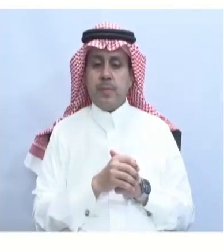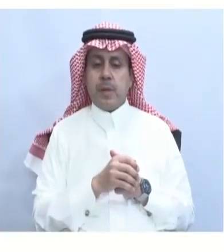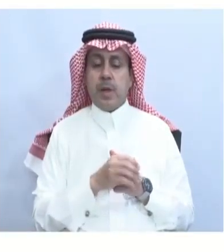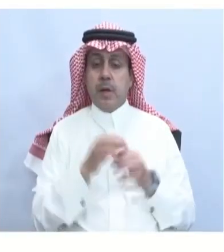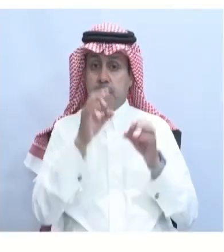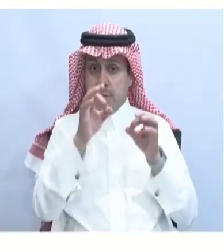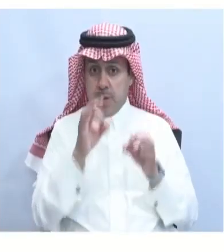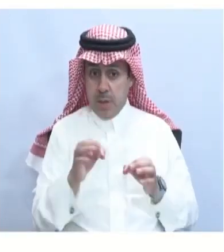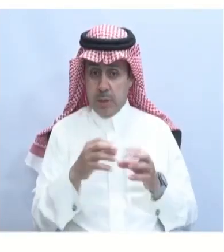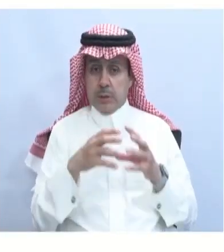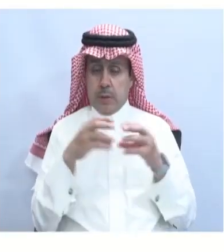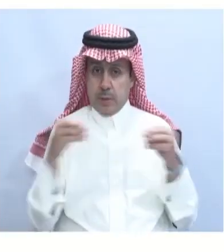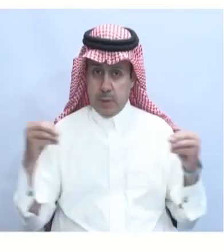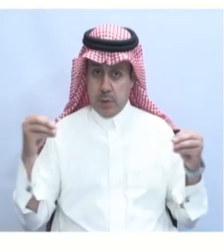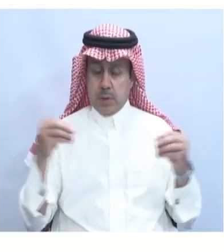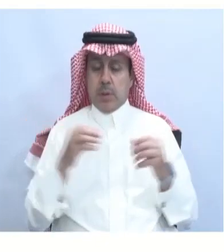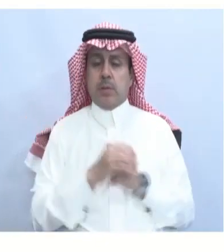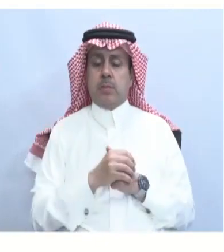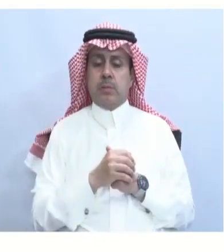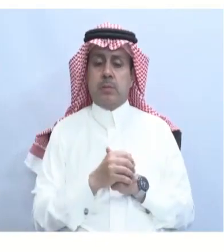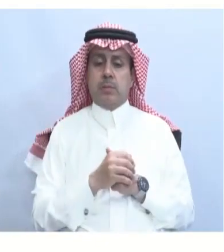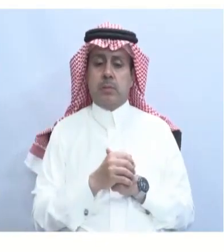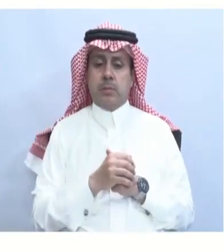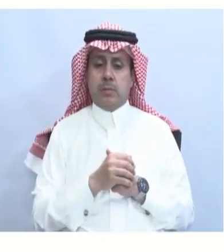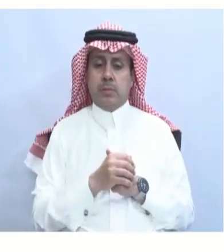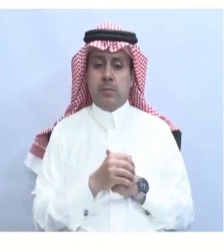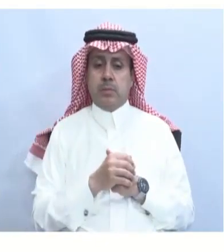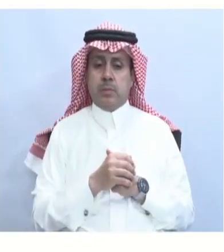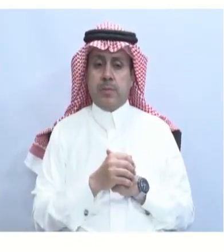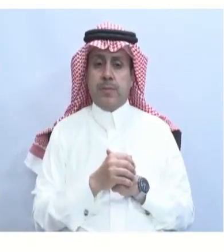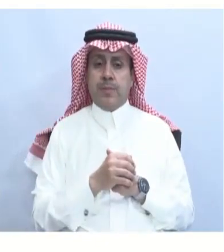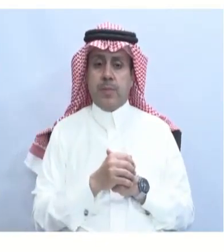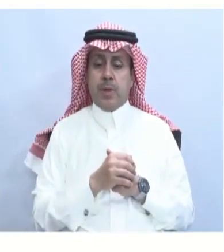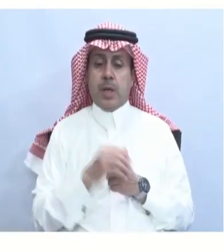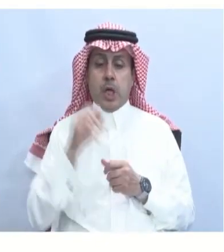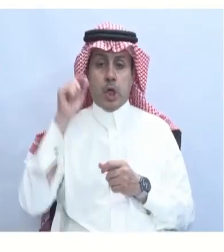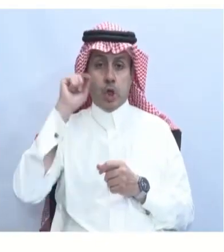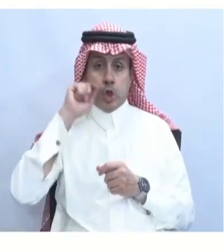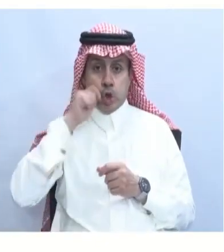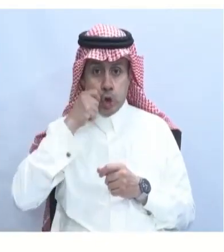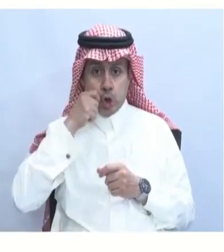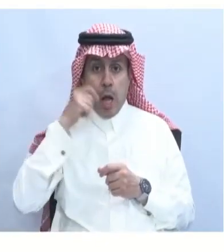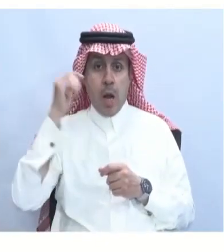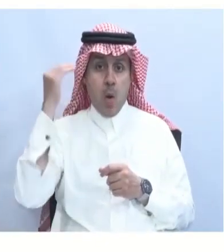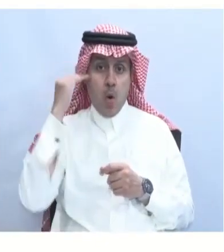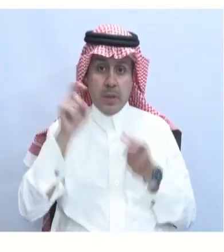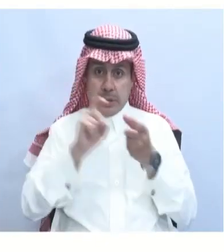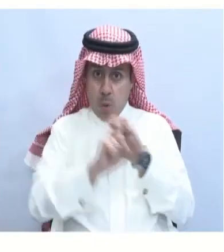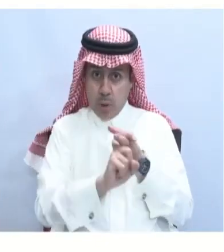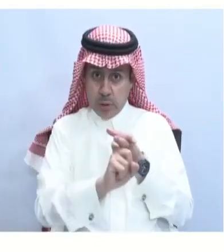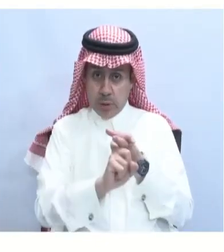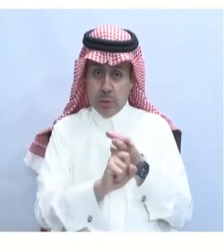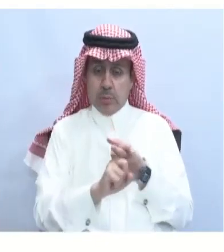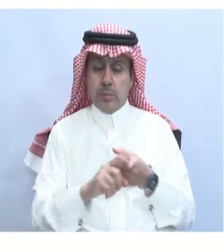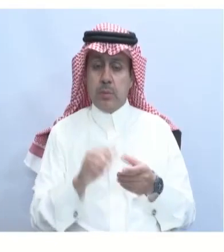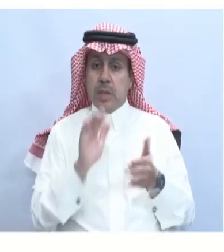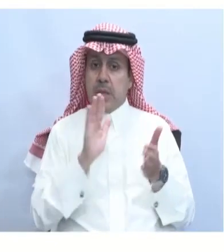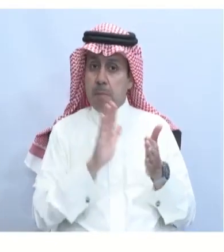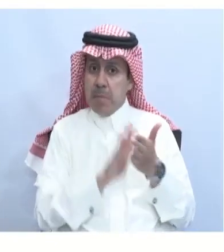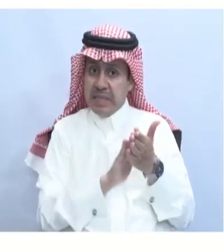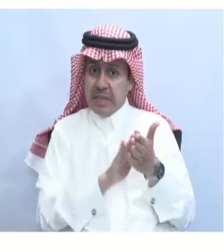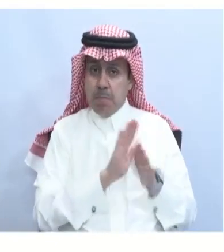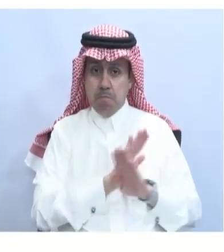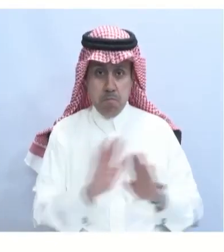المؤمنات ثم طلقتموهن من قبل ان تمسوهن فما لكم عليهن من عده تعتدونها فمتعوهن